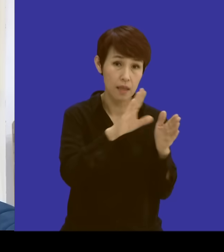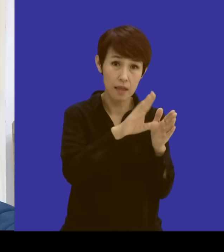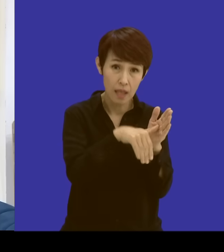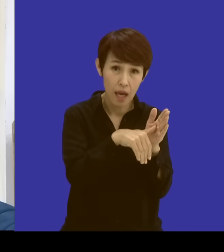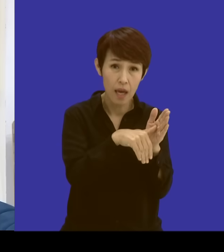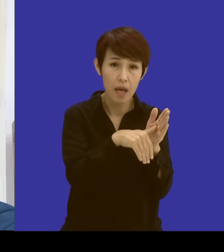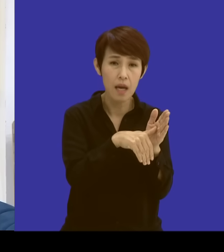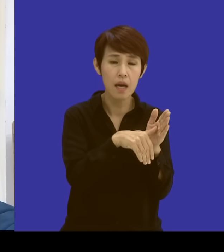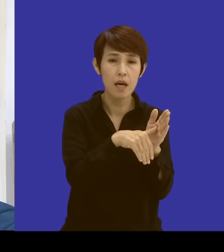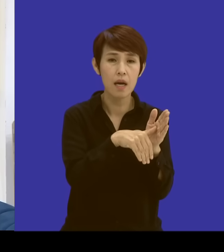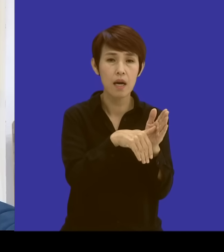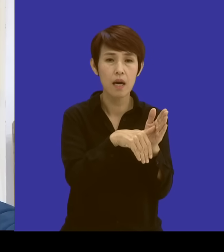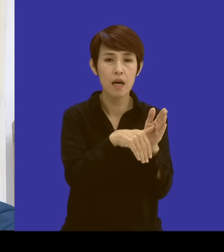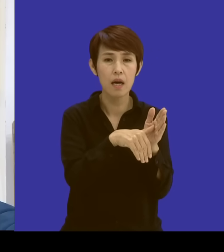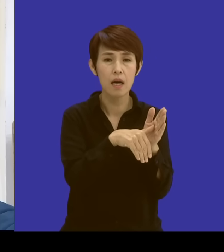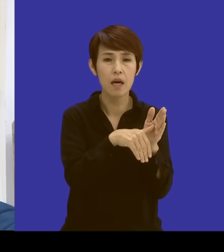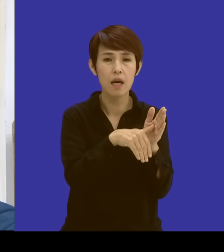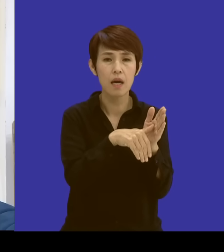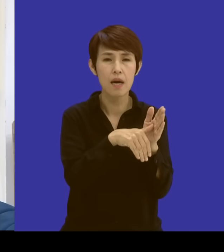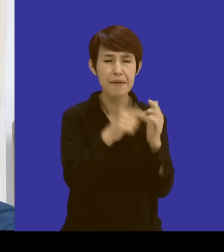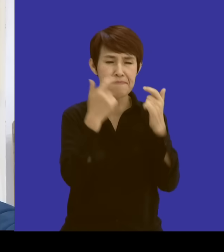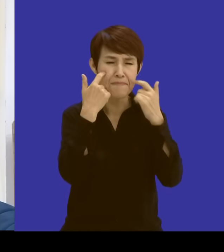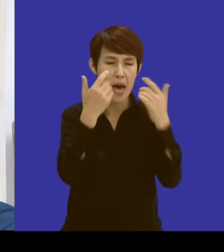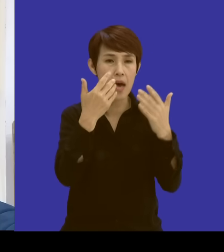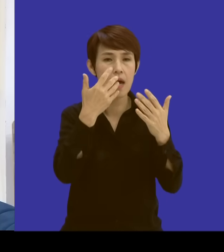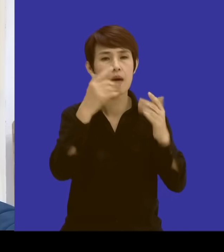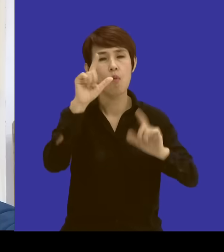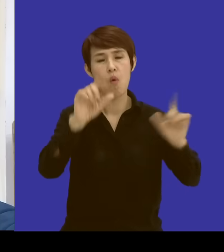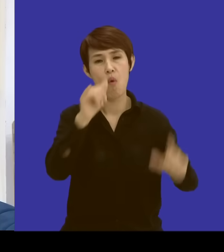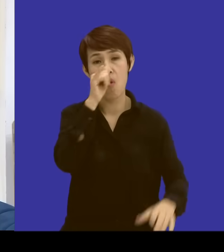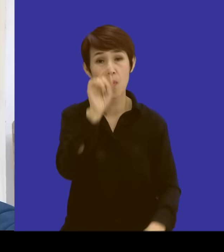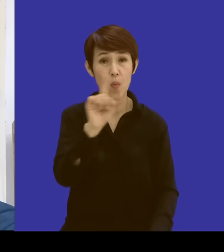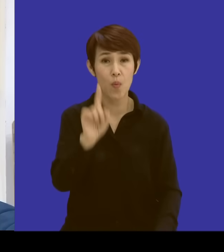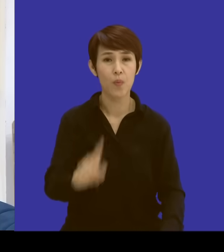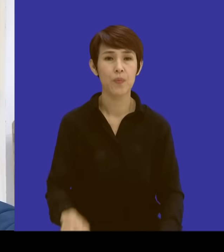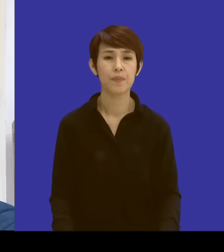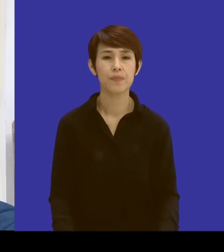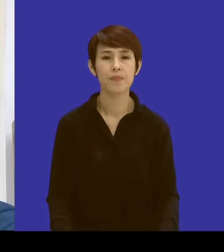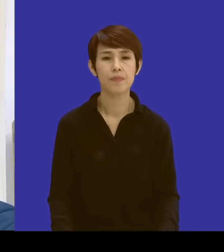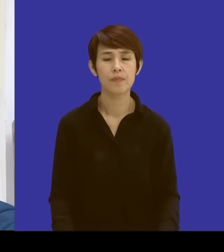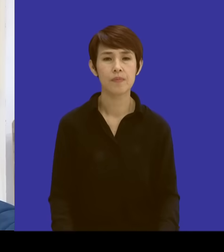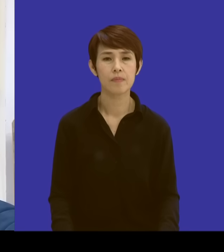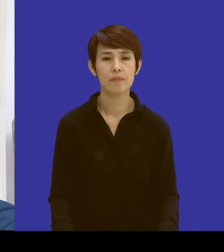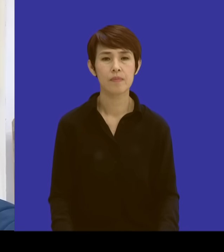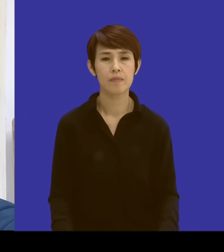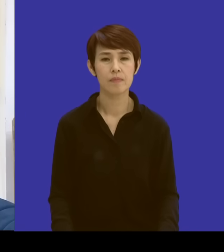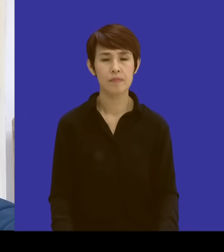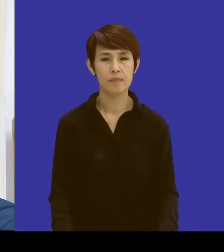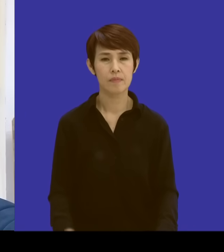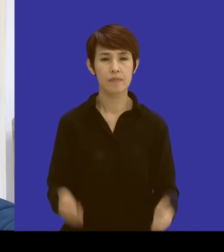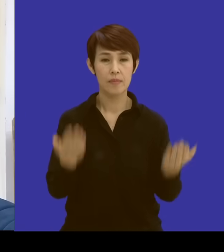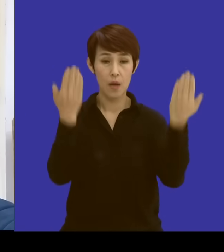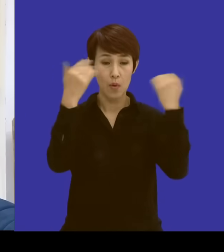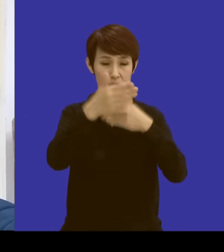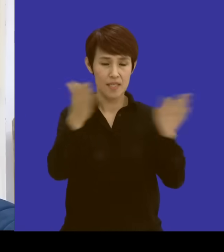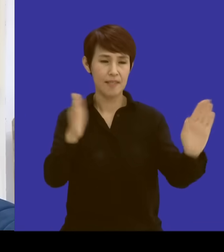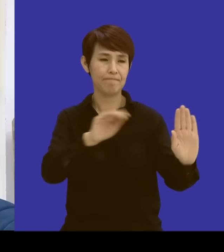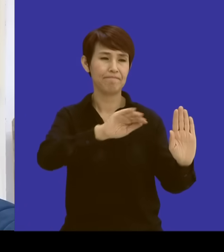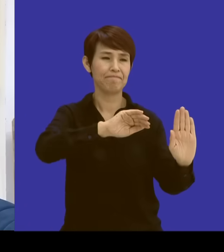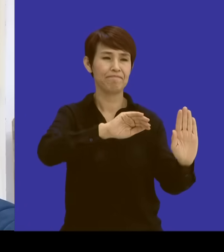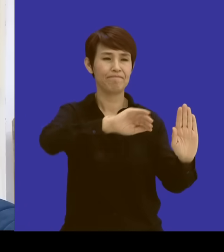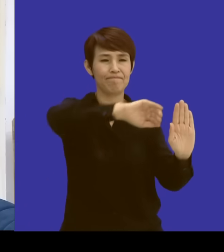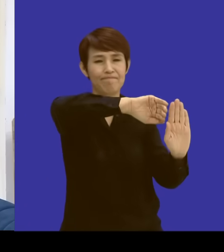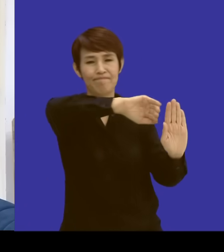장면이 사실은 가장 선명한 장면인데 네. 이제 제가 교실에 들어가면서 문을